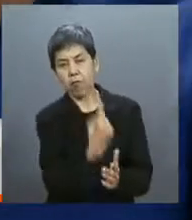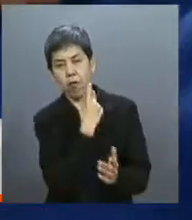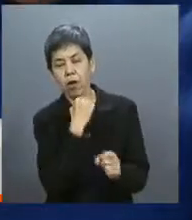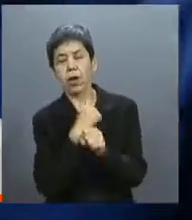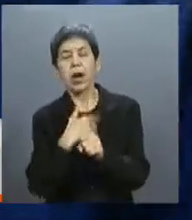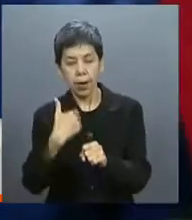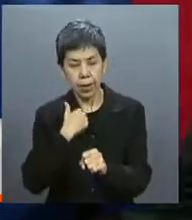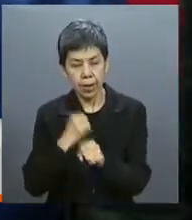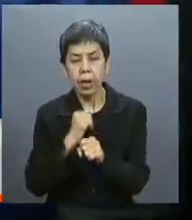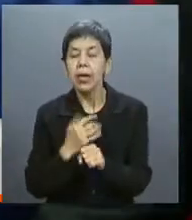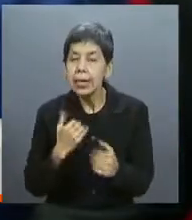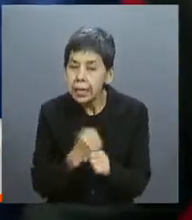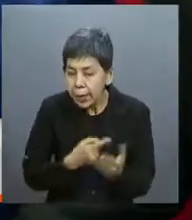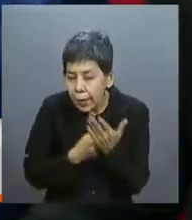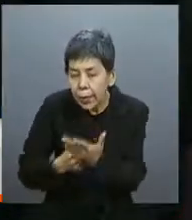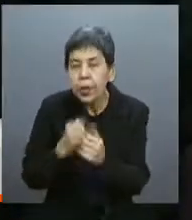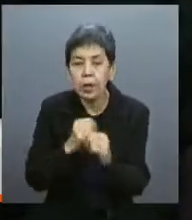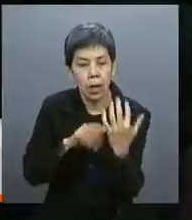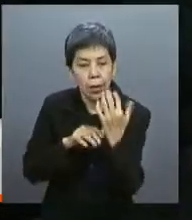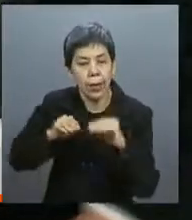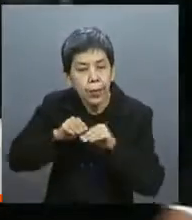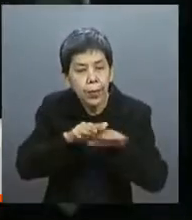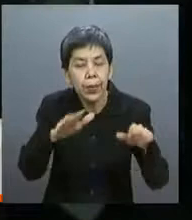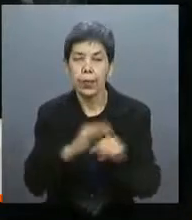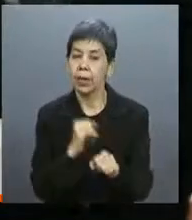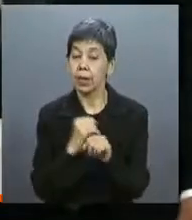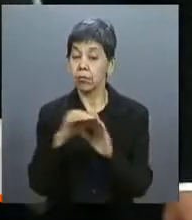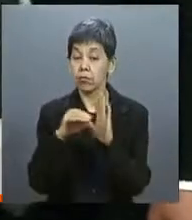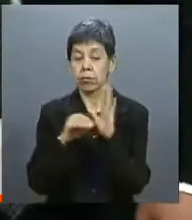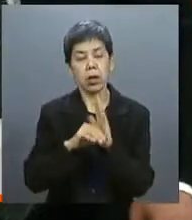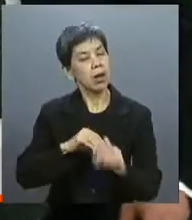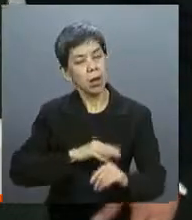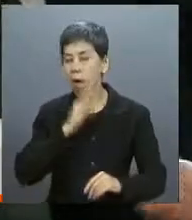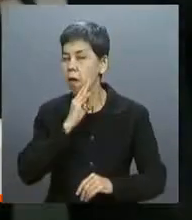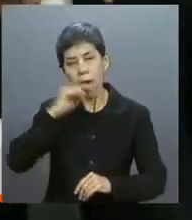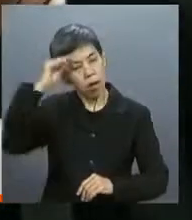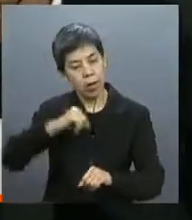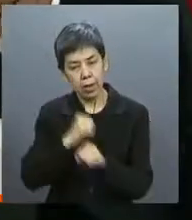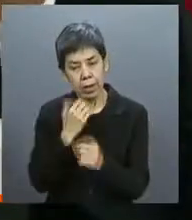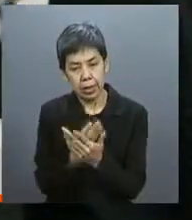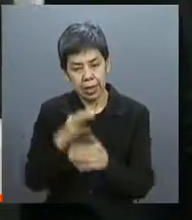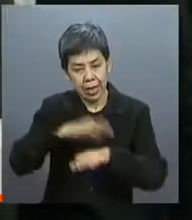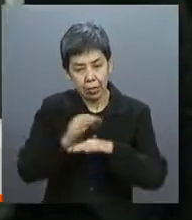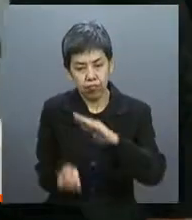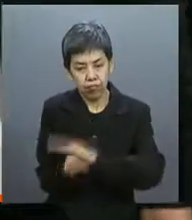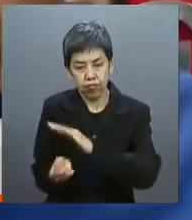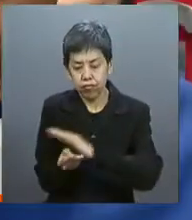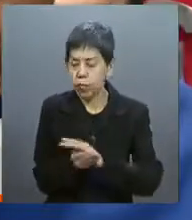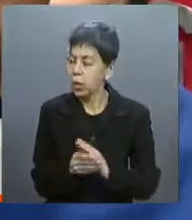อหาหมิ่นประมาทและนำเข้าสู่ระบบคอมพิวเตอร์ซึ่งเป็นข้อมูลอันเป็นเท็จกรณีการซื้อขายตำแหน่ง